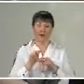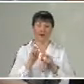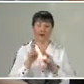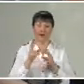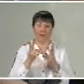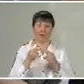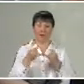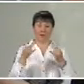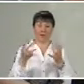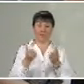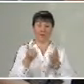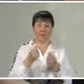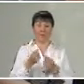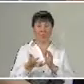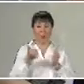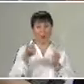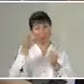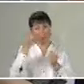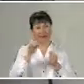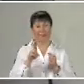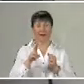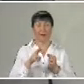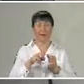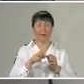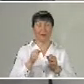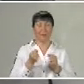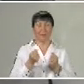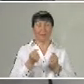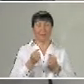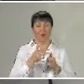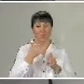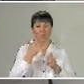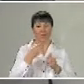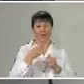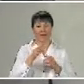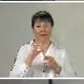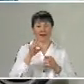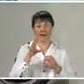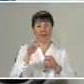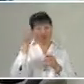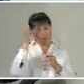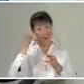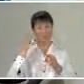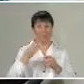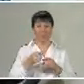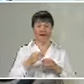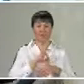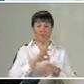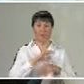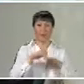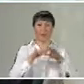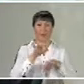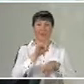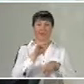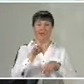полученные здесь знания о само продвижение в сети многие седовласые учащиеся используют на практике светлана варик например